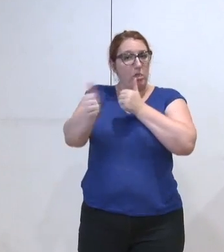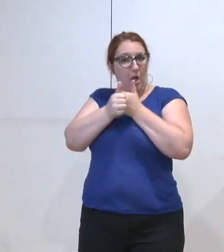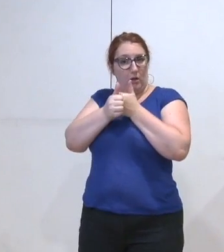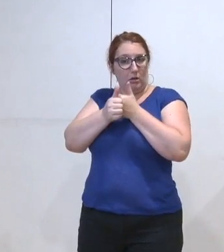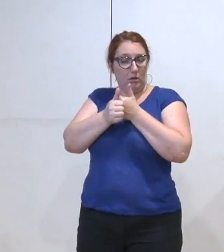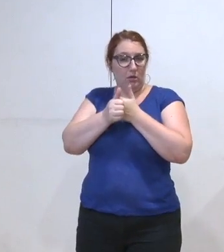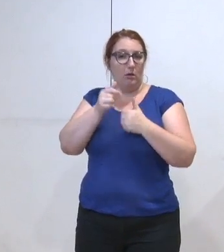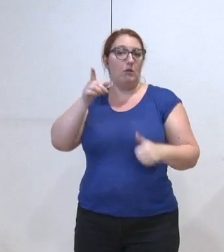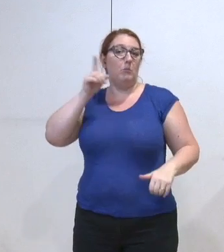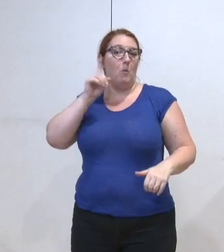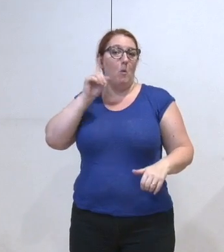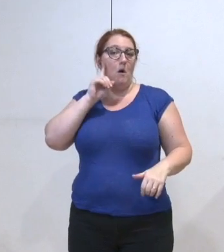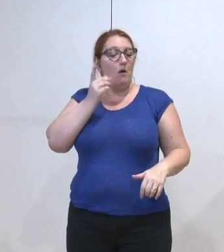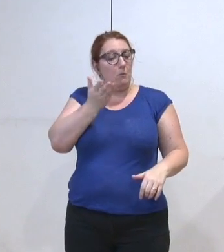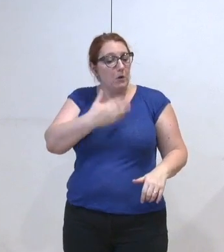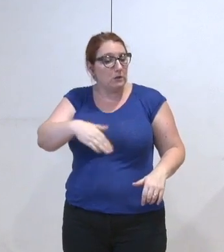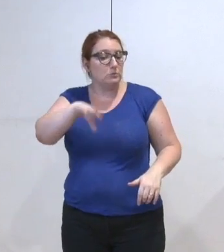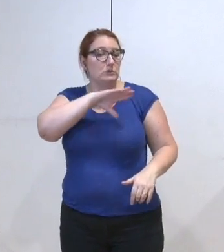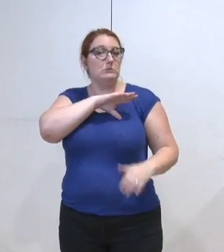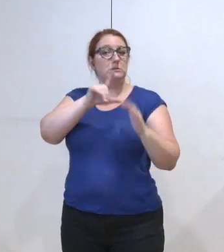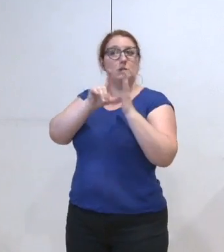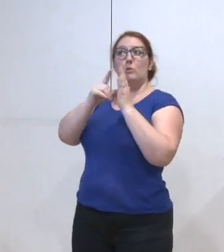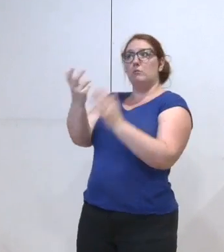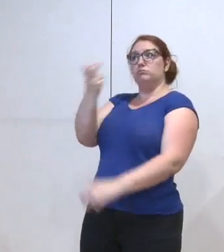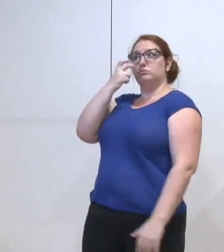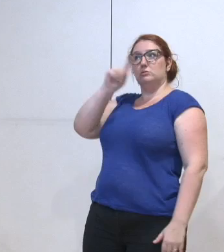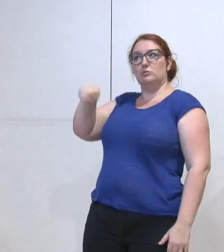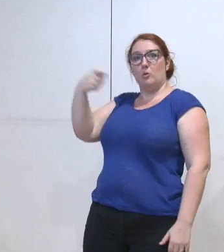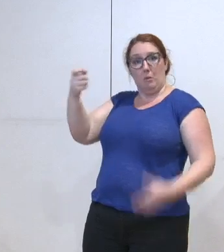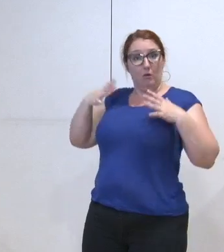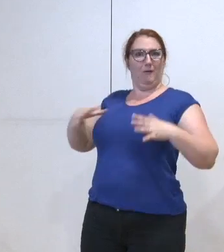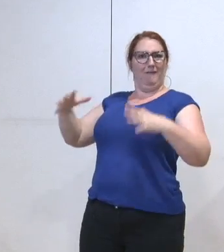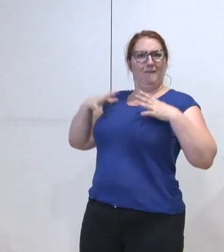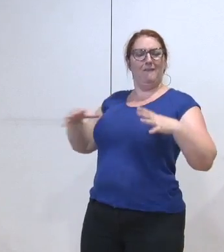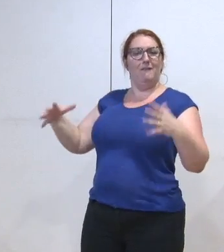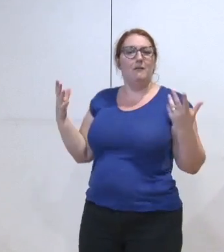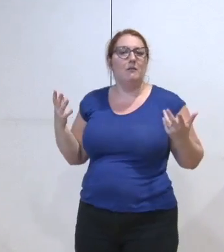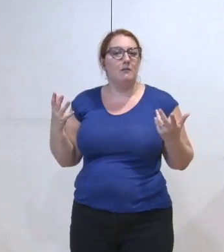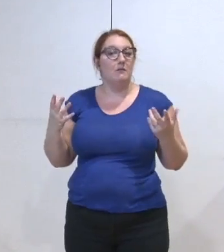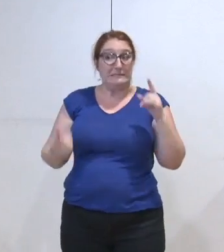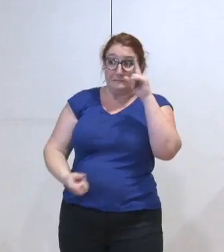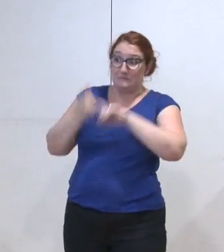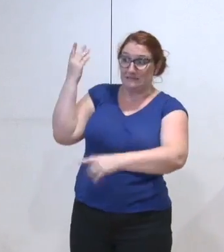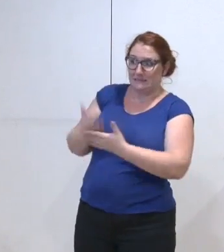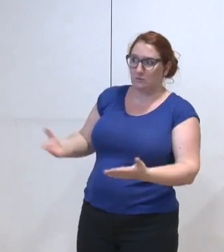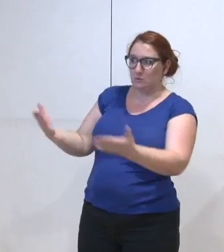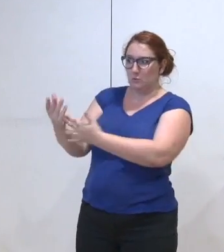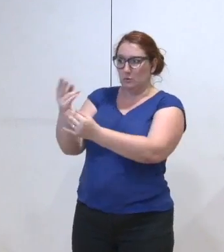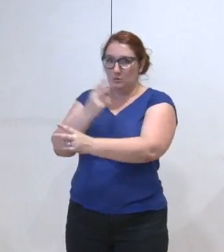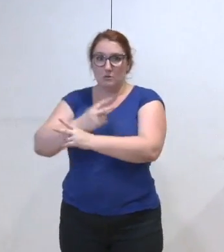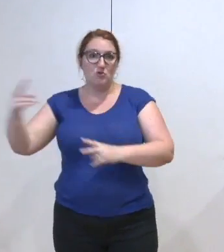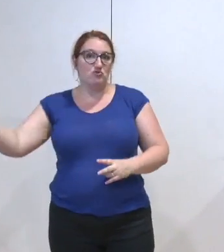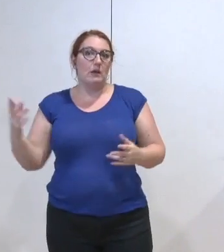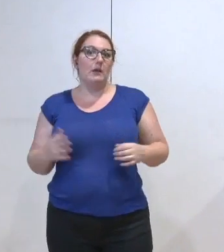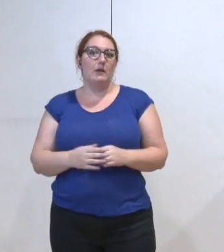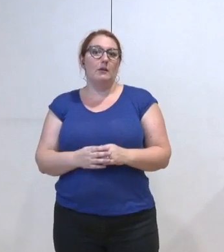exercer les responsabilités que lui confère la loi et en particulier devant une situation de péril pour ne pas prendre